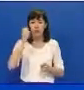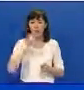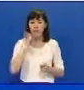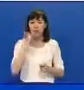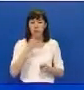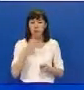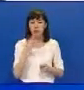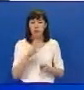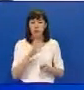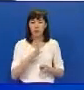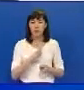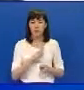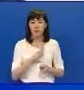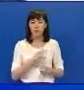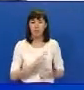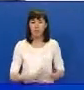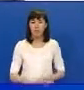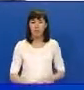ризашылықтарын білдірді.